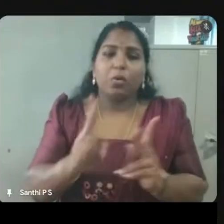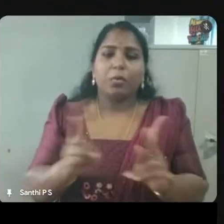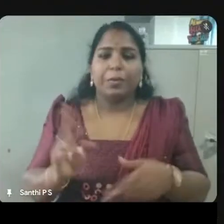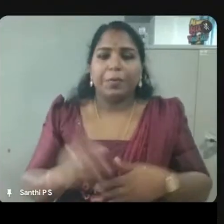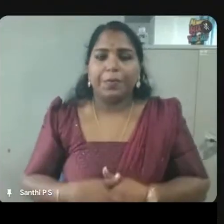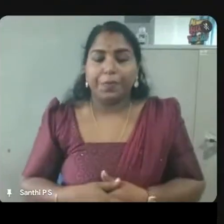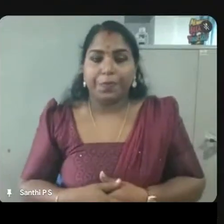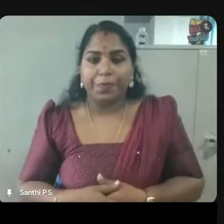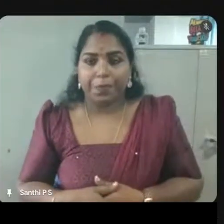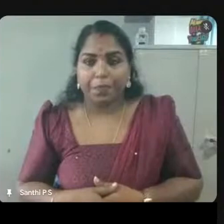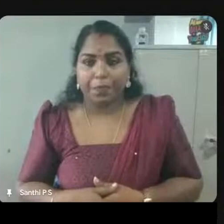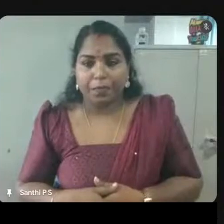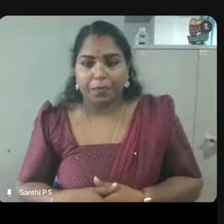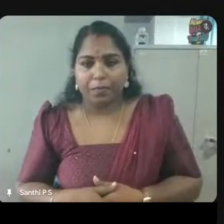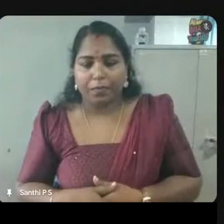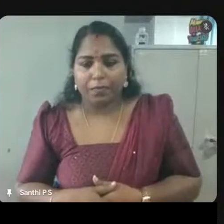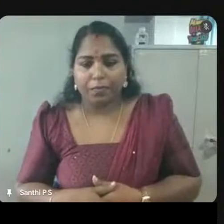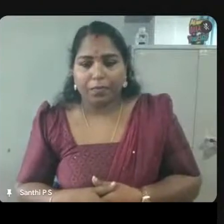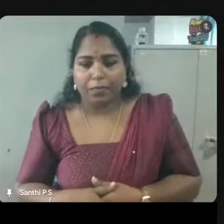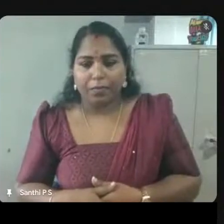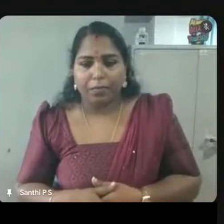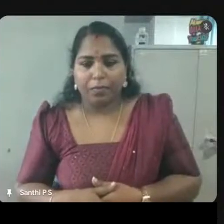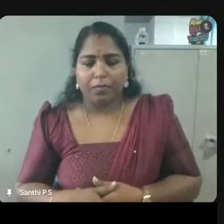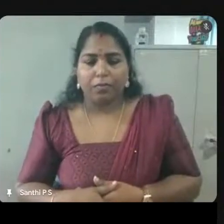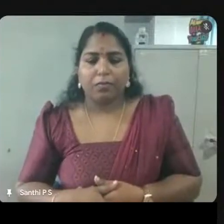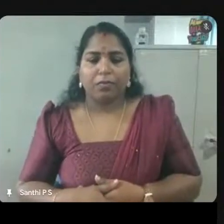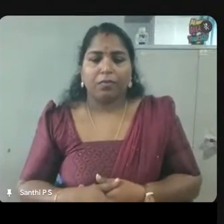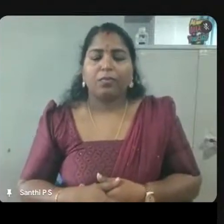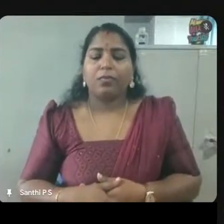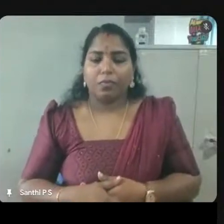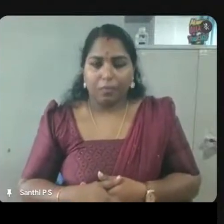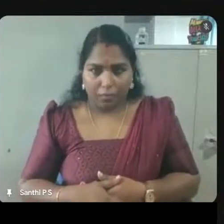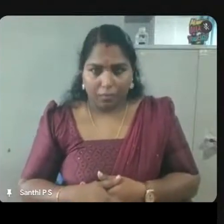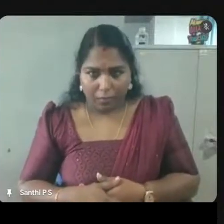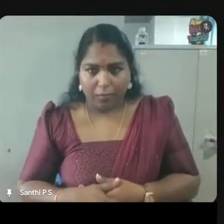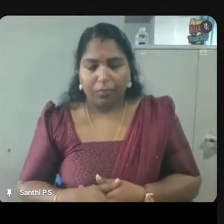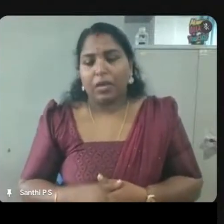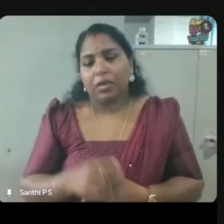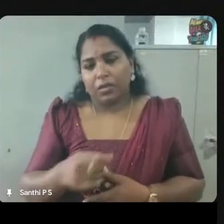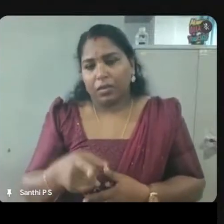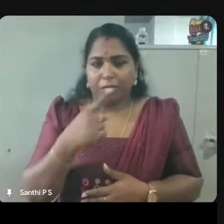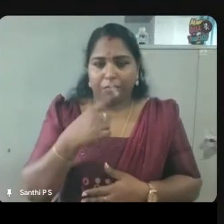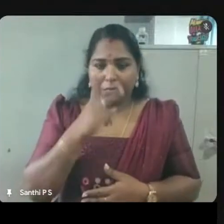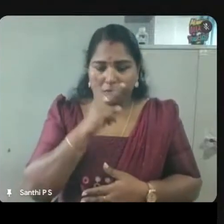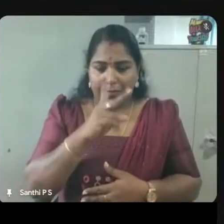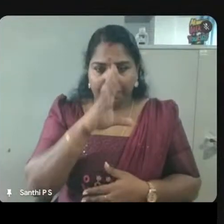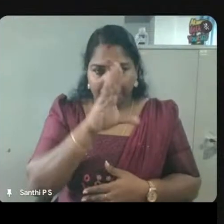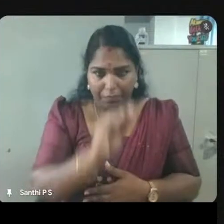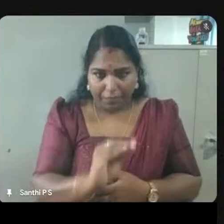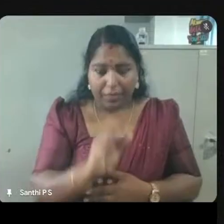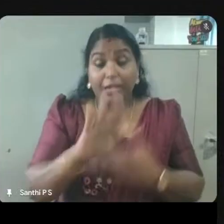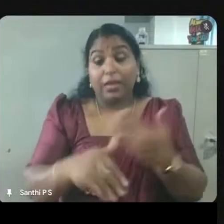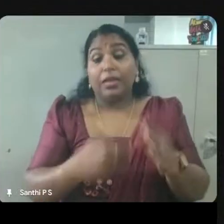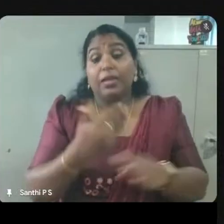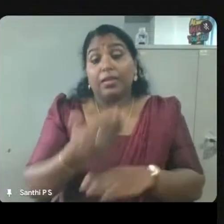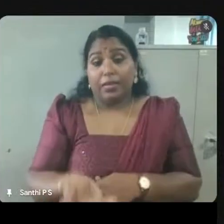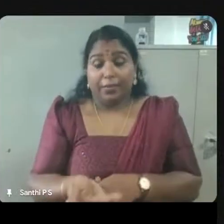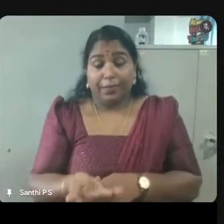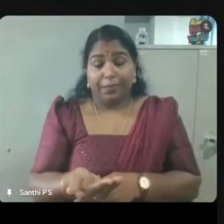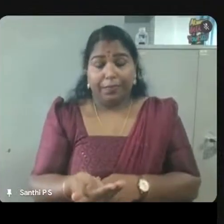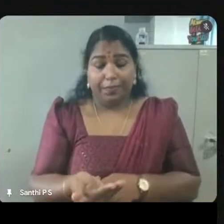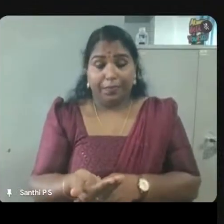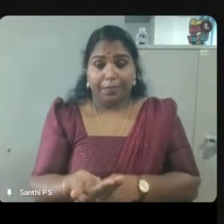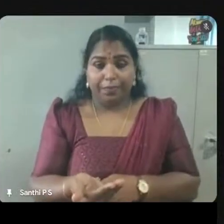ഏജിനേക്കാളും നേരത്തെ കാറ്ററാക്ട് വരാനുള്ള സാധ്യതയുണ്ട്. അതും കാഴ്ച കുറയ്ക്കാം. ഡയബറ്റിസ് കണ്ണിന്റെ ഞരമ്പിനെ ബാധിച്ചാൽ ഒത്തനടുക്ക് നീർക്കെട്ട് വരികയോ